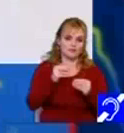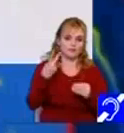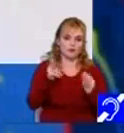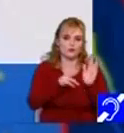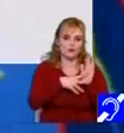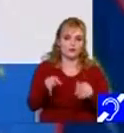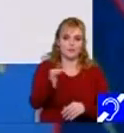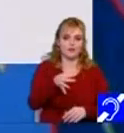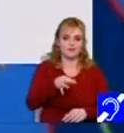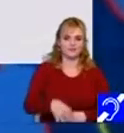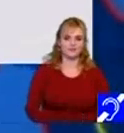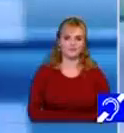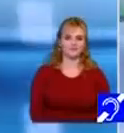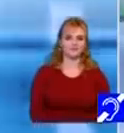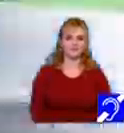bani.